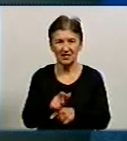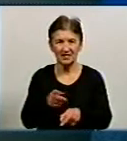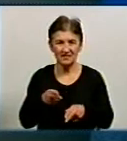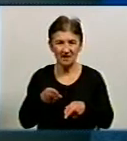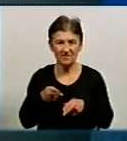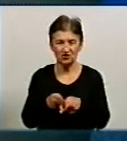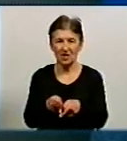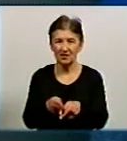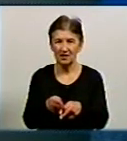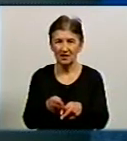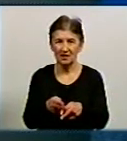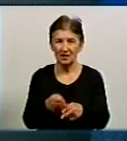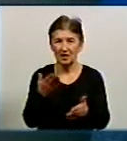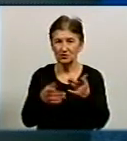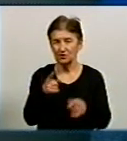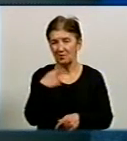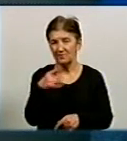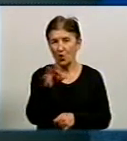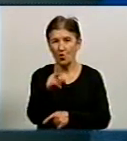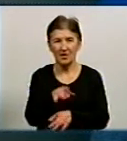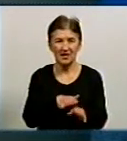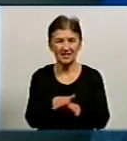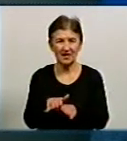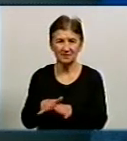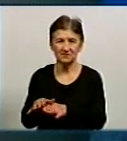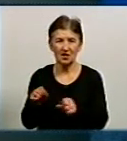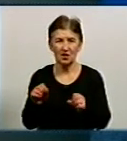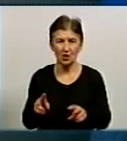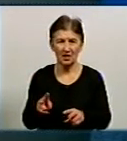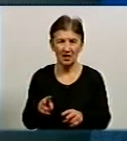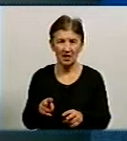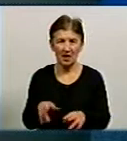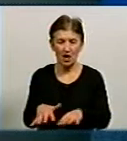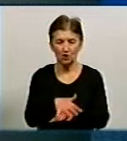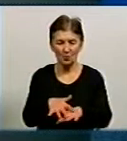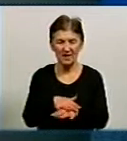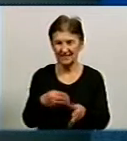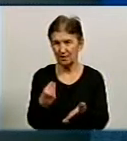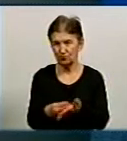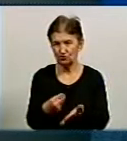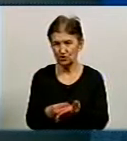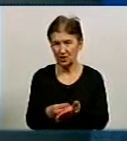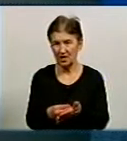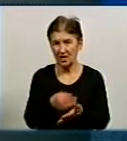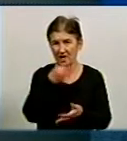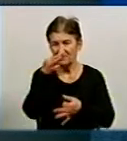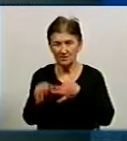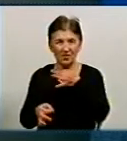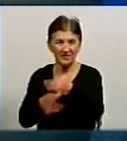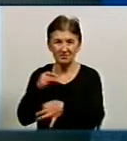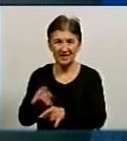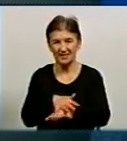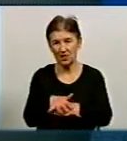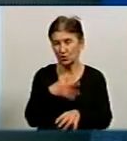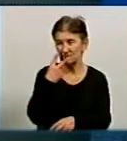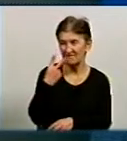користі, ну, якщо говорити про реалізацію такої теми, як громадський проєкт, громадський бюджет. Тобто ми ставили вікна, вікна, вікна, вікна, ну, і народ дивився